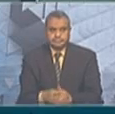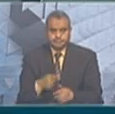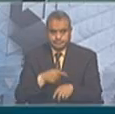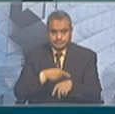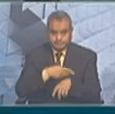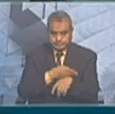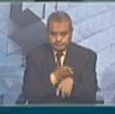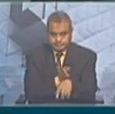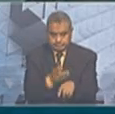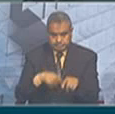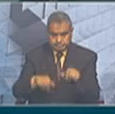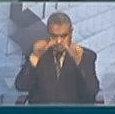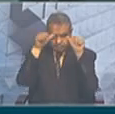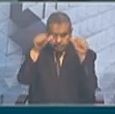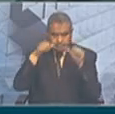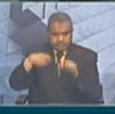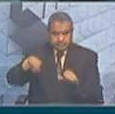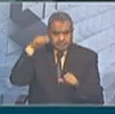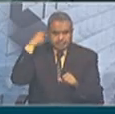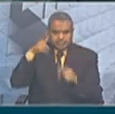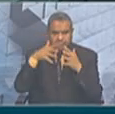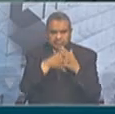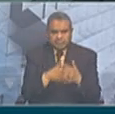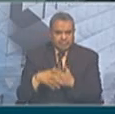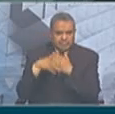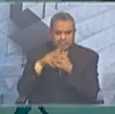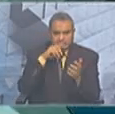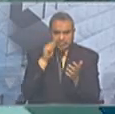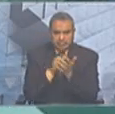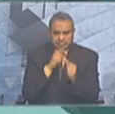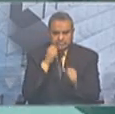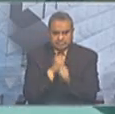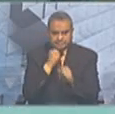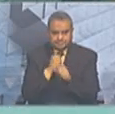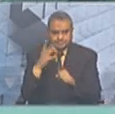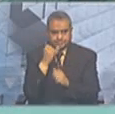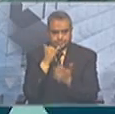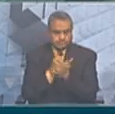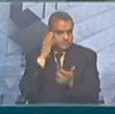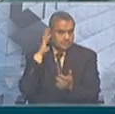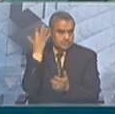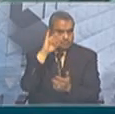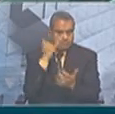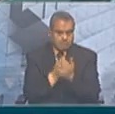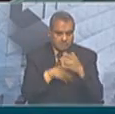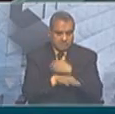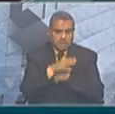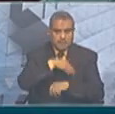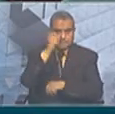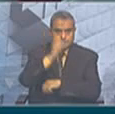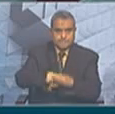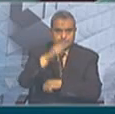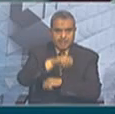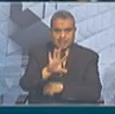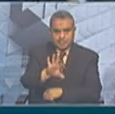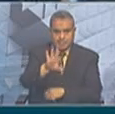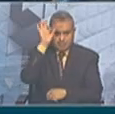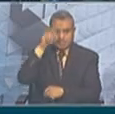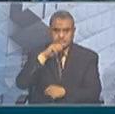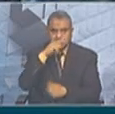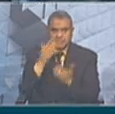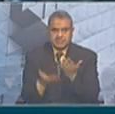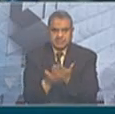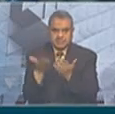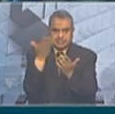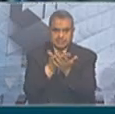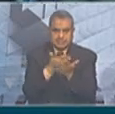ساعات ويحسم الرئيس الأمريكي دونالد ترامب مبدئيا أمر الأغلبية المحافظة داخل المحكمة العليا. ترامب